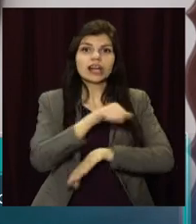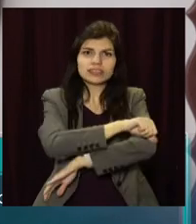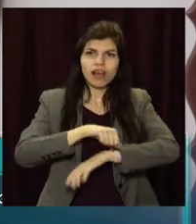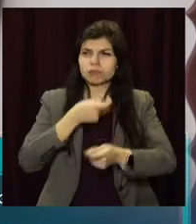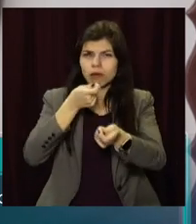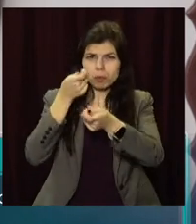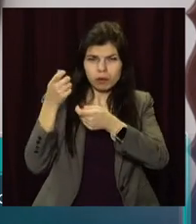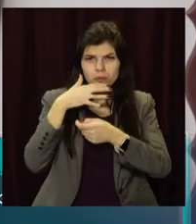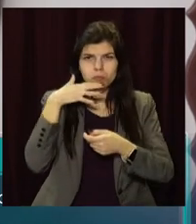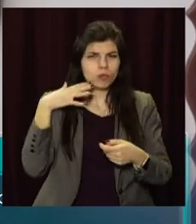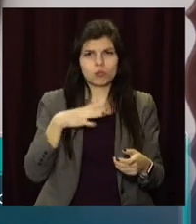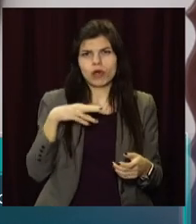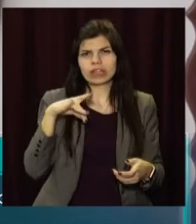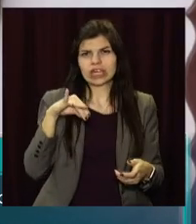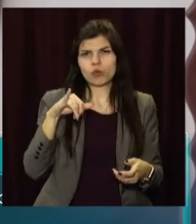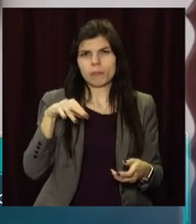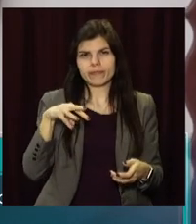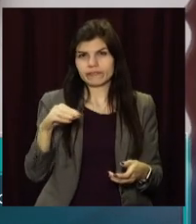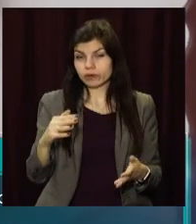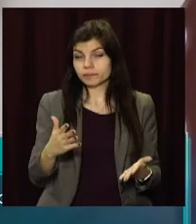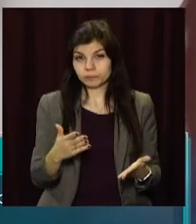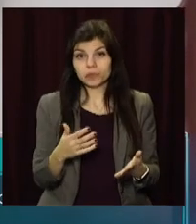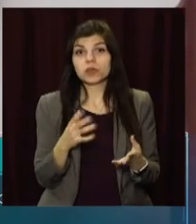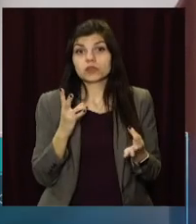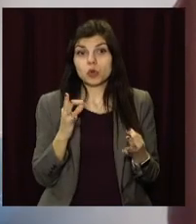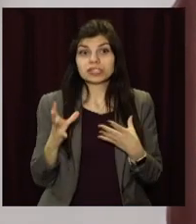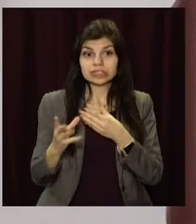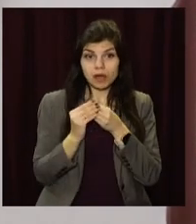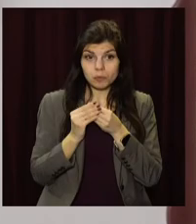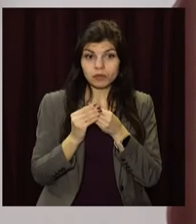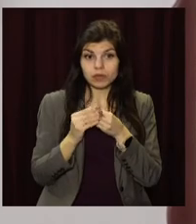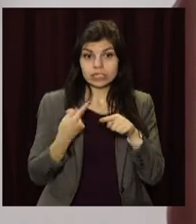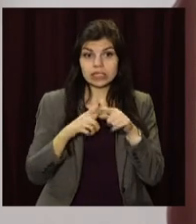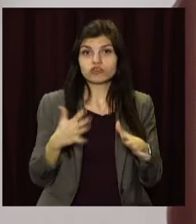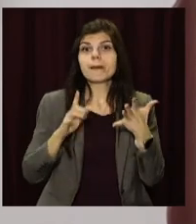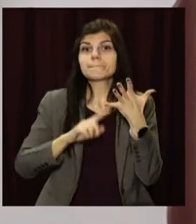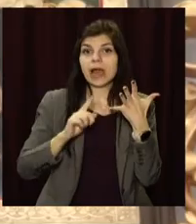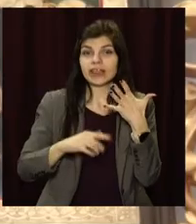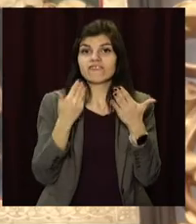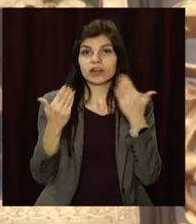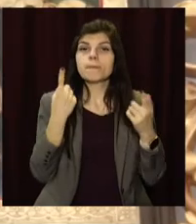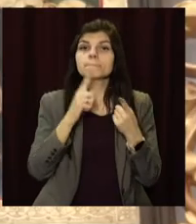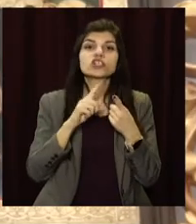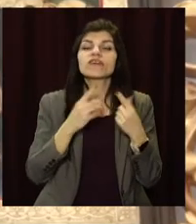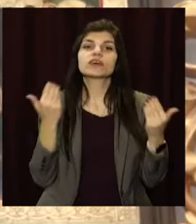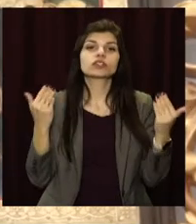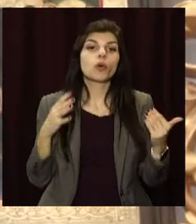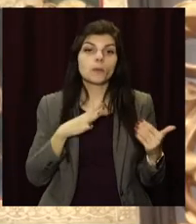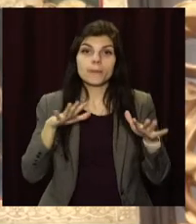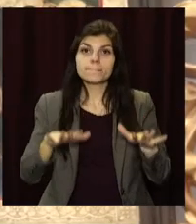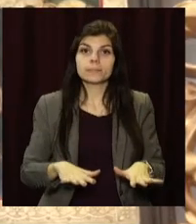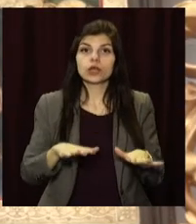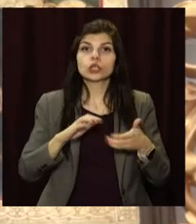кордоном, і це був тріумф, до речі. Але з нами це вже п'ята виставка. Перша виставка була